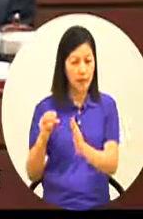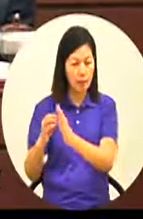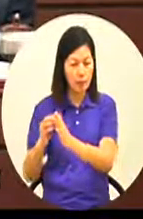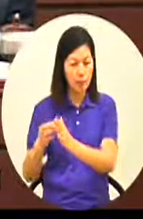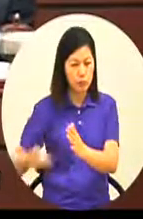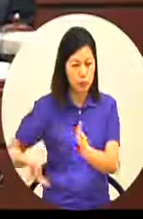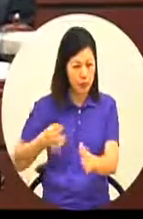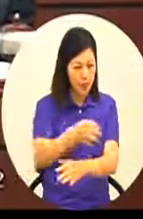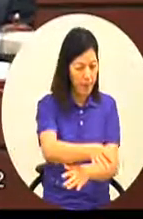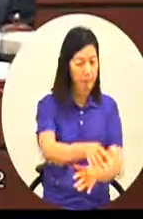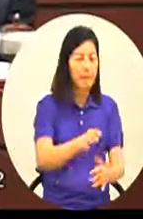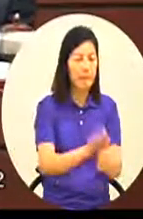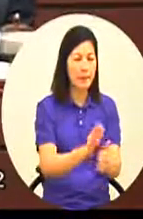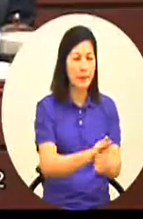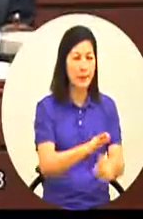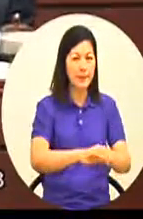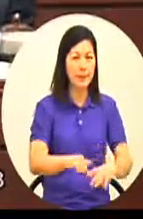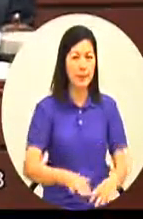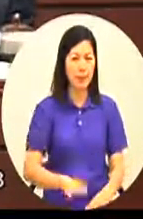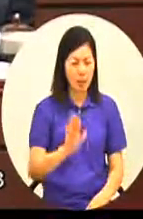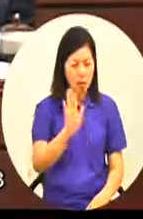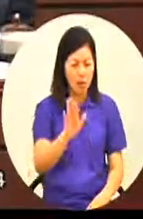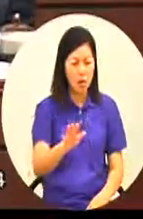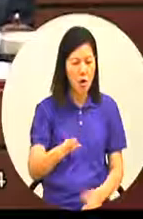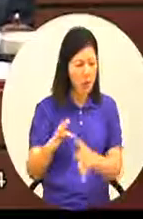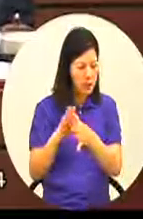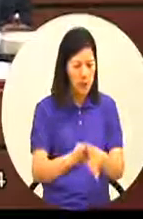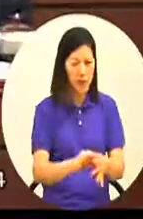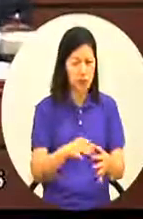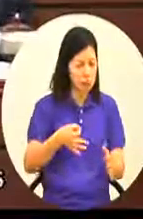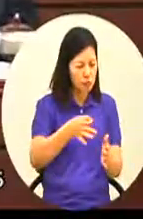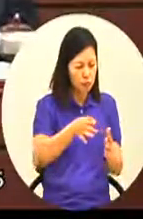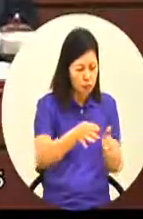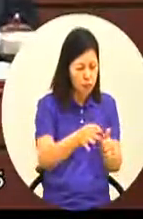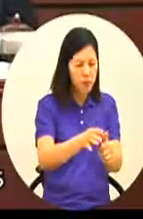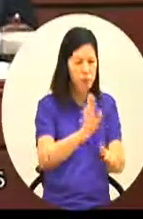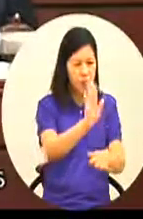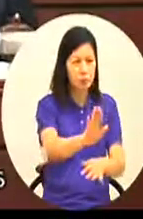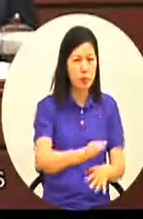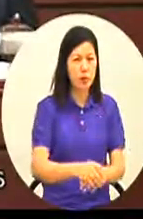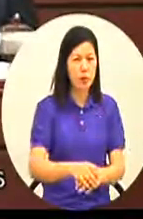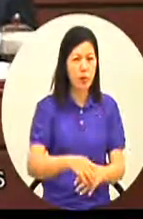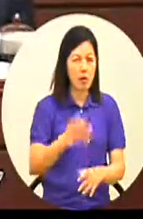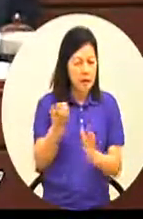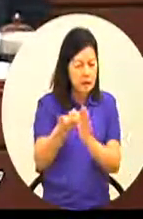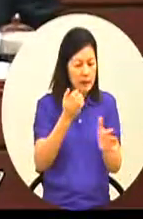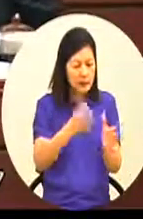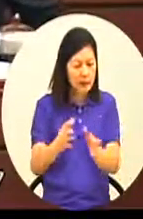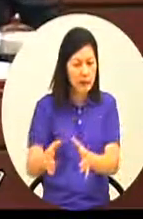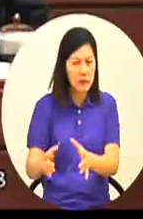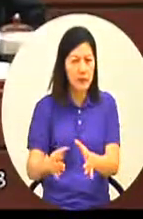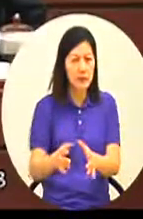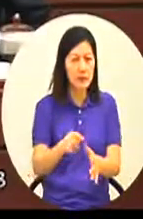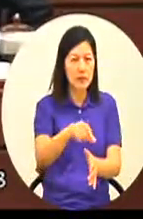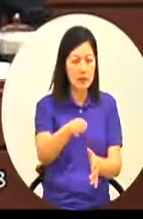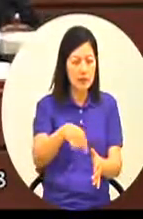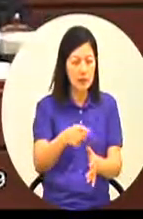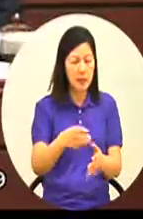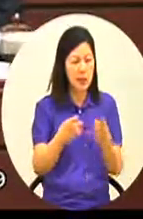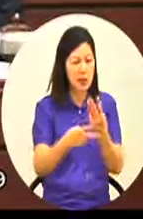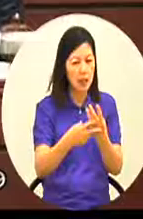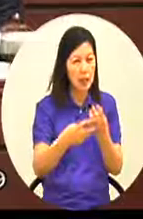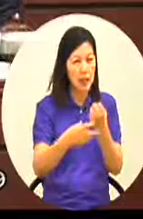去协助啦。这我们都有，我们一直都有哦，包括像咱前面咧办的像有些例，啊，伊个真正无够，啊，我甲斗三